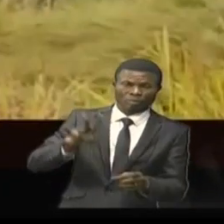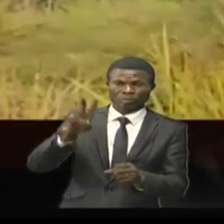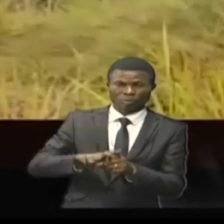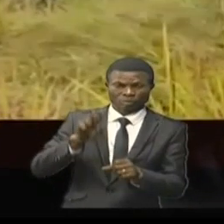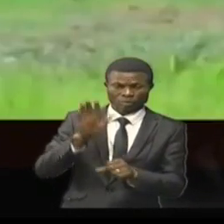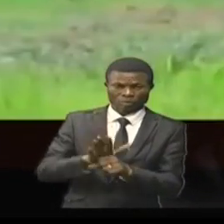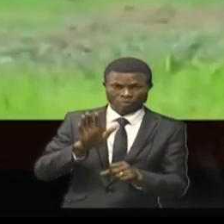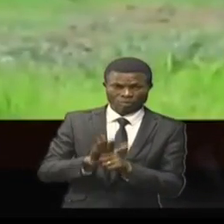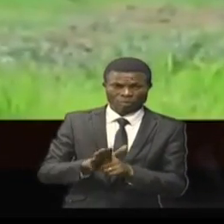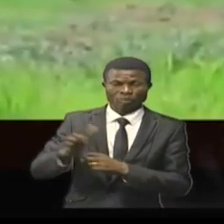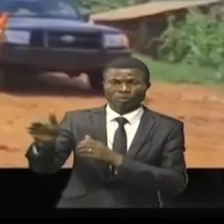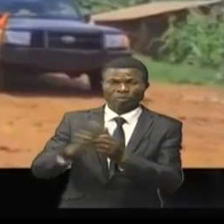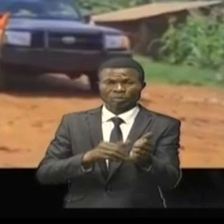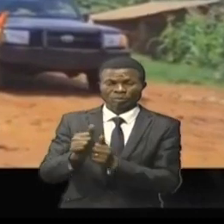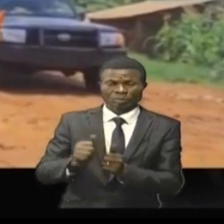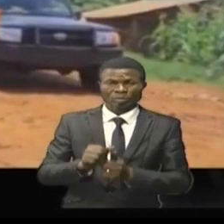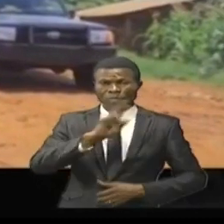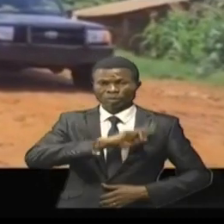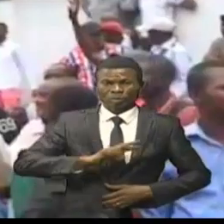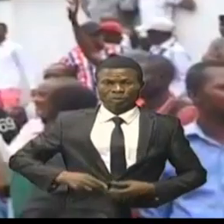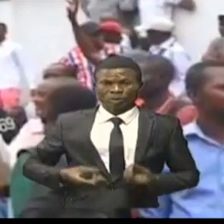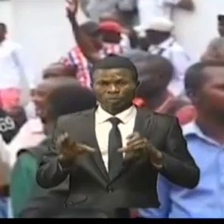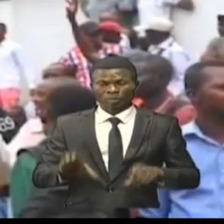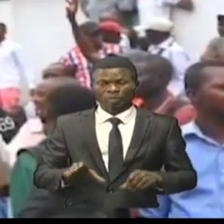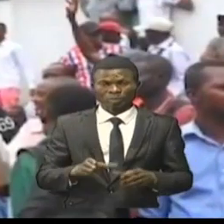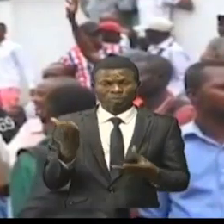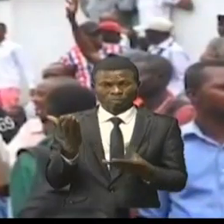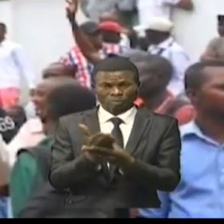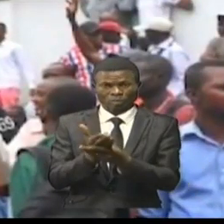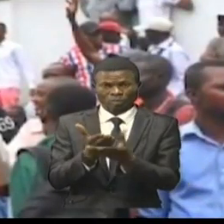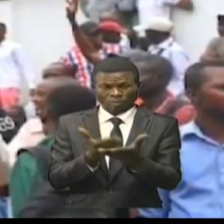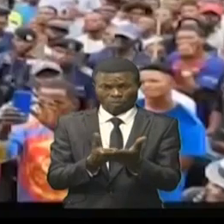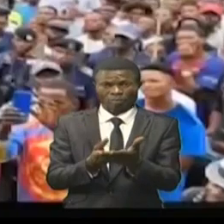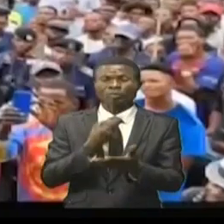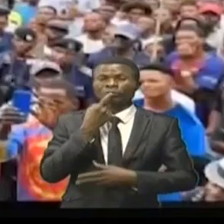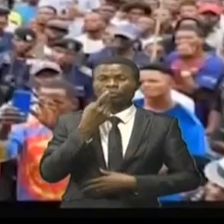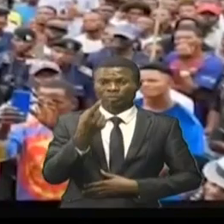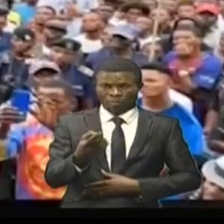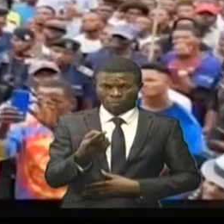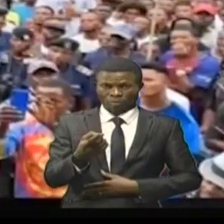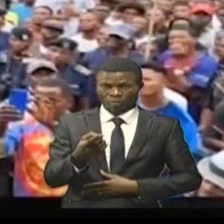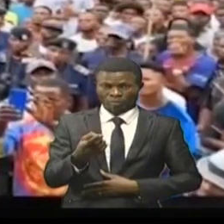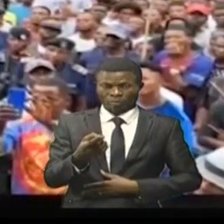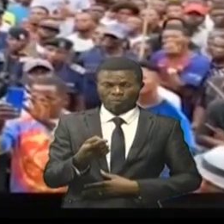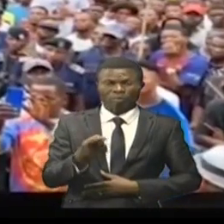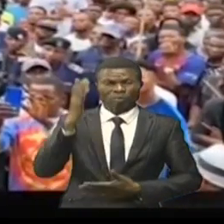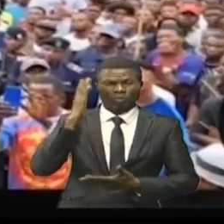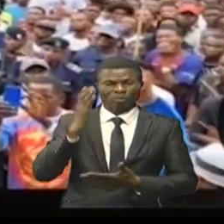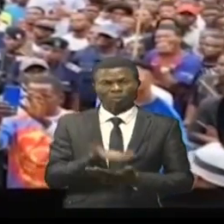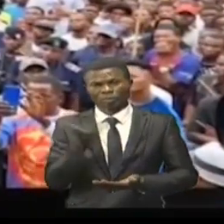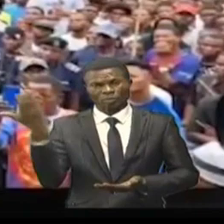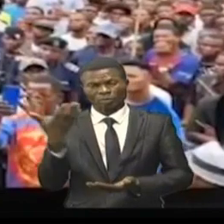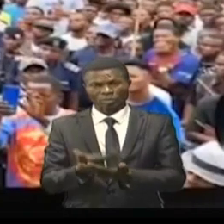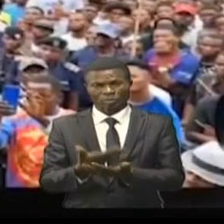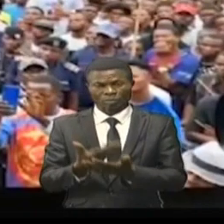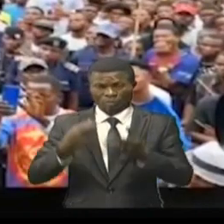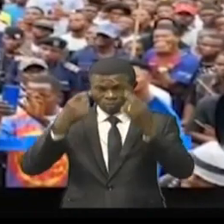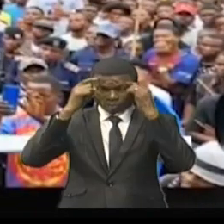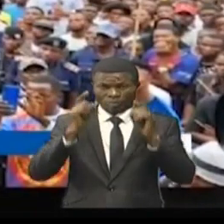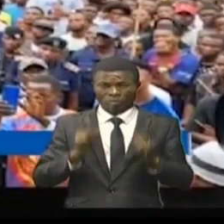récurrents visant à déstabiliser la RDC, les mémorandums reviennent sur la levée immédiate de cette